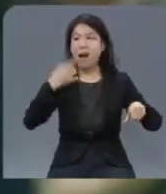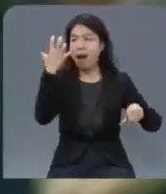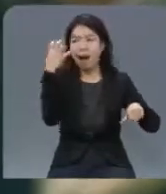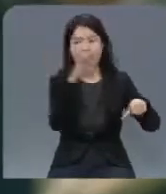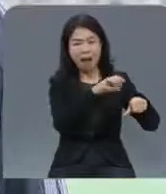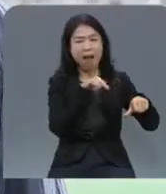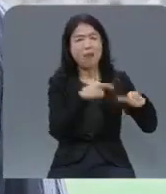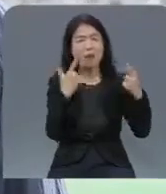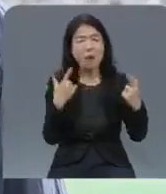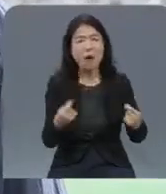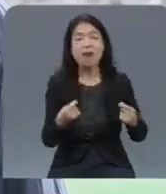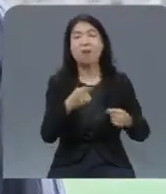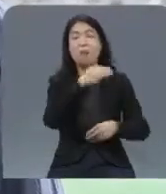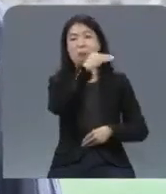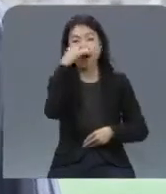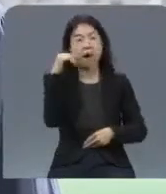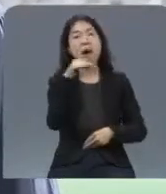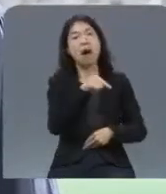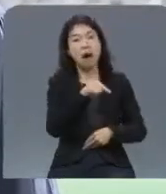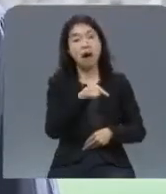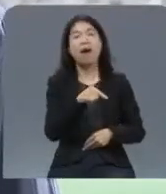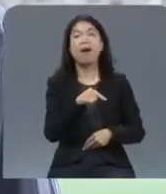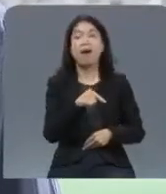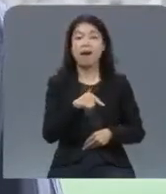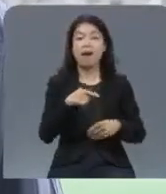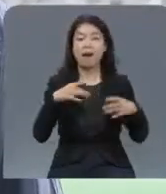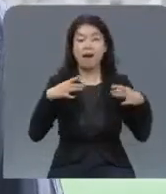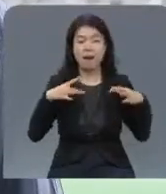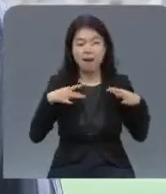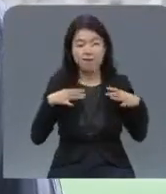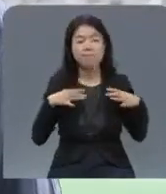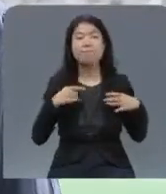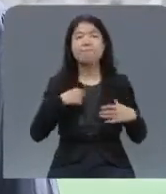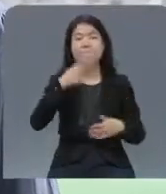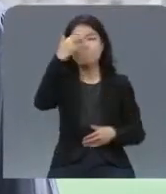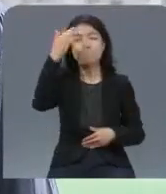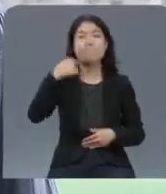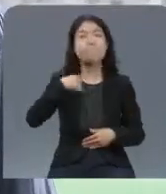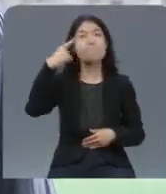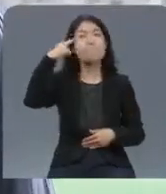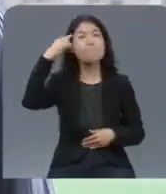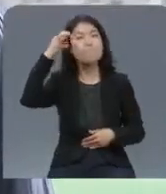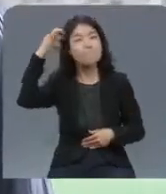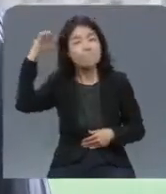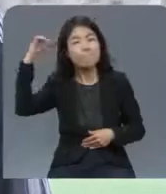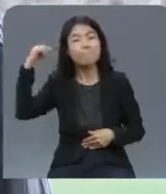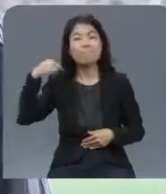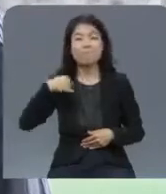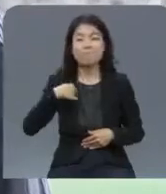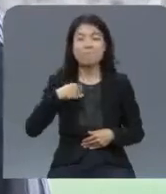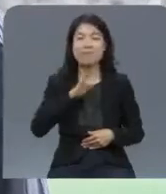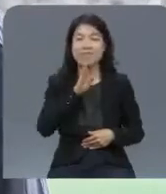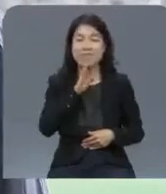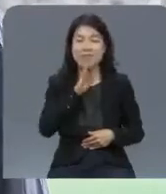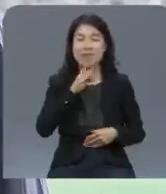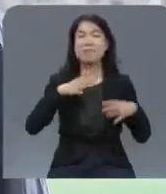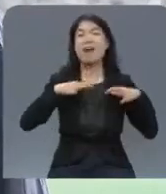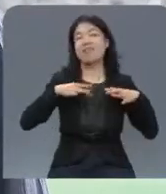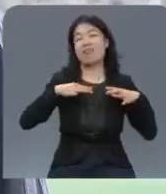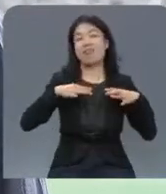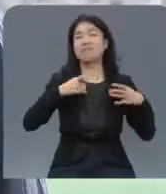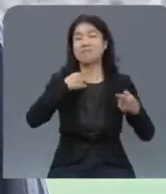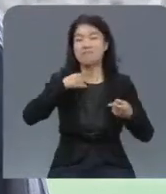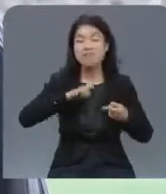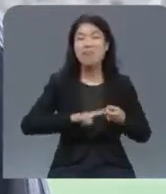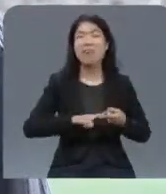음 복을 입고 있는 놈만 모서 보니까 옛날에 재생 가지는 없는데 누구나가 자랑 차려